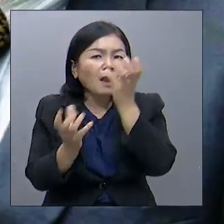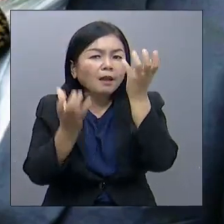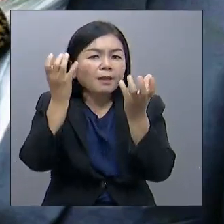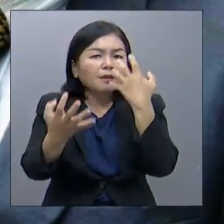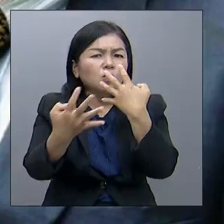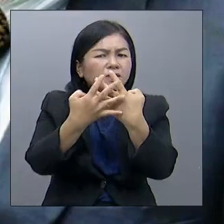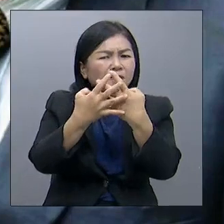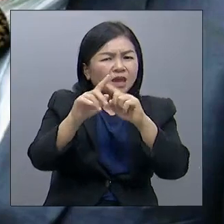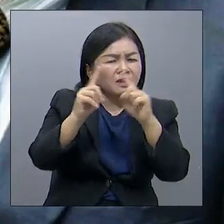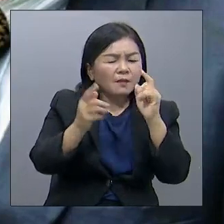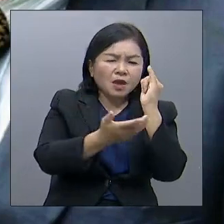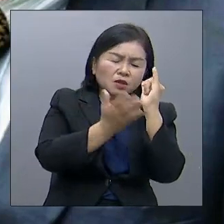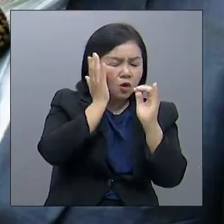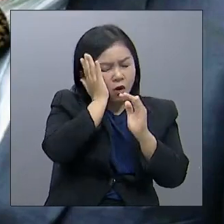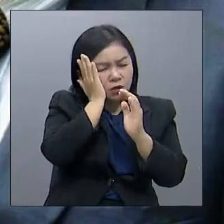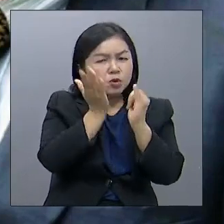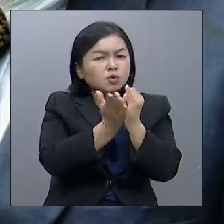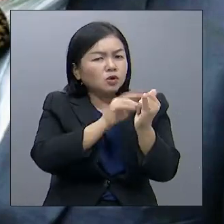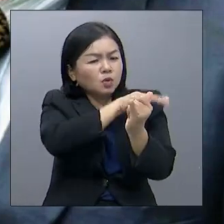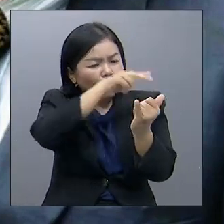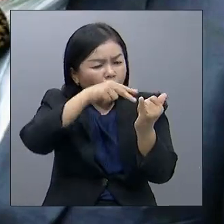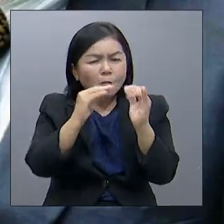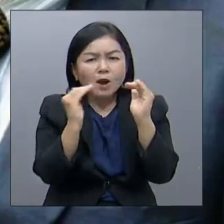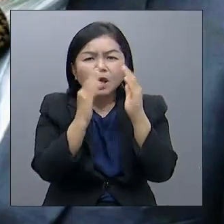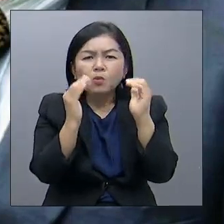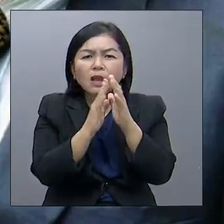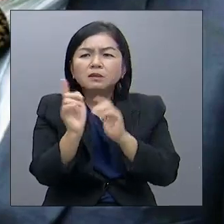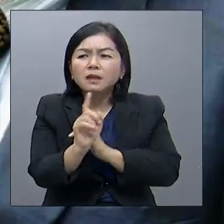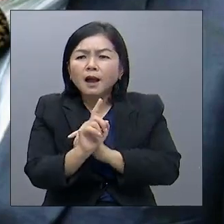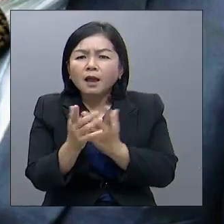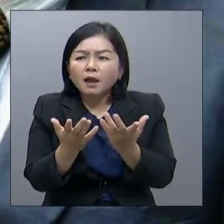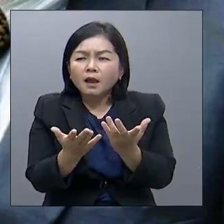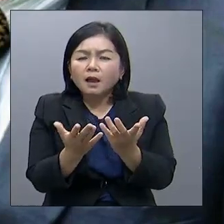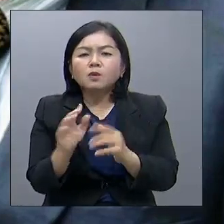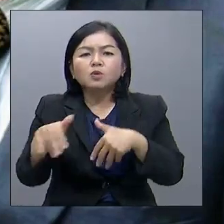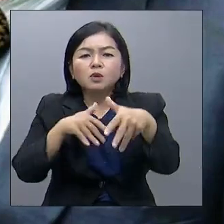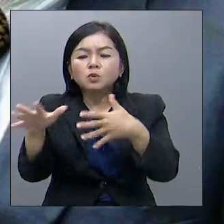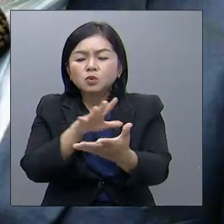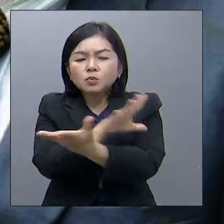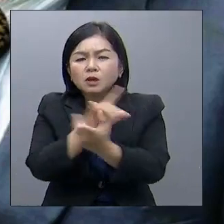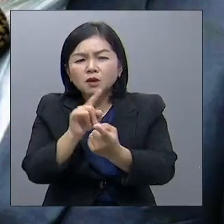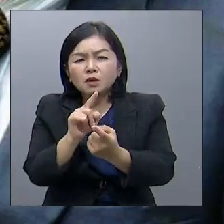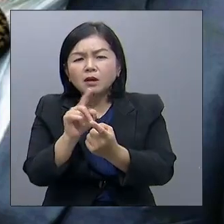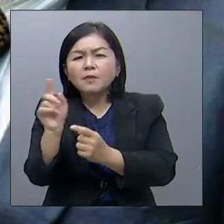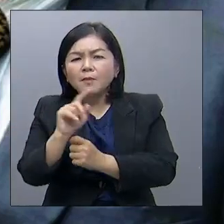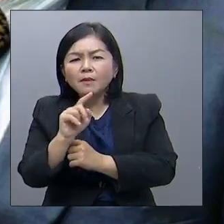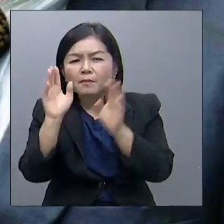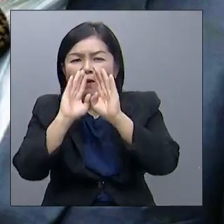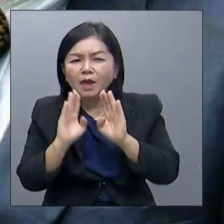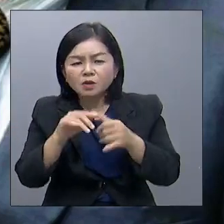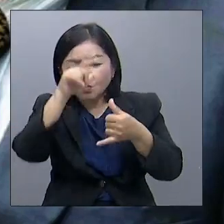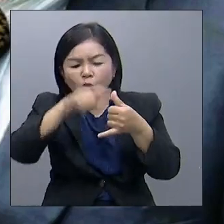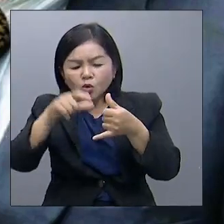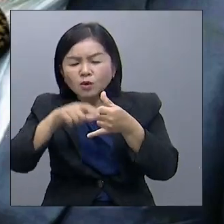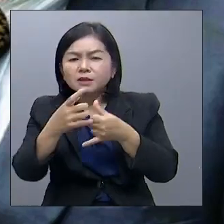หรือไม่มีการเมืองในกระบวนการยุติธรรมเกิดขึ้นหรือเปล่าและผู้คนในสังคมกำลังสำคัญผิดในตัวบุคคล